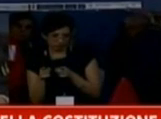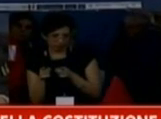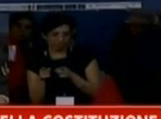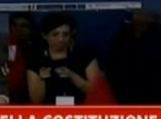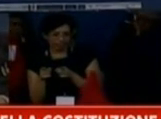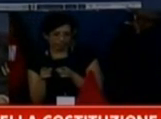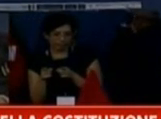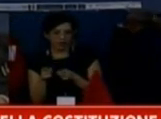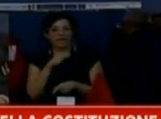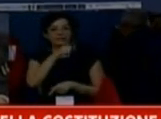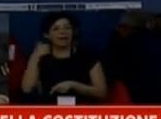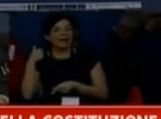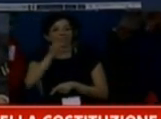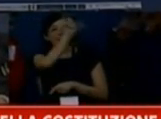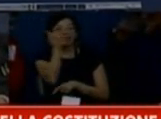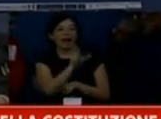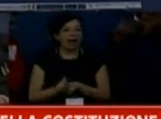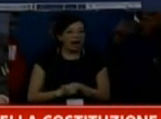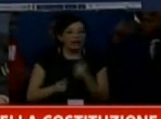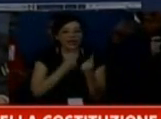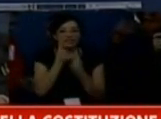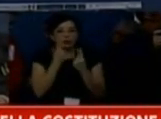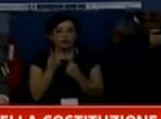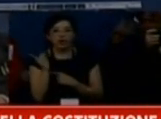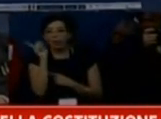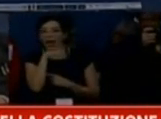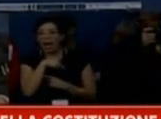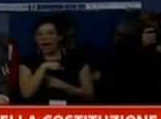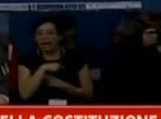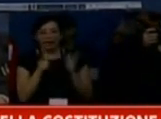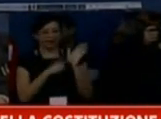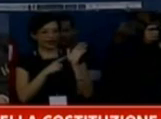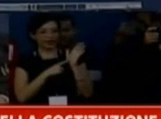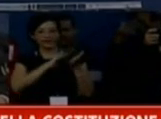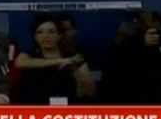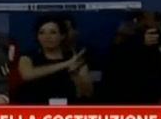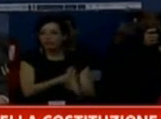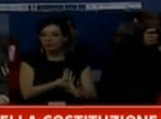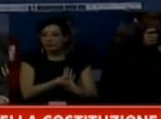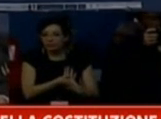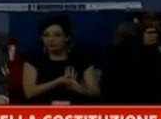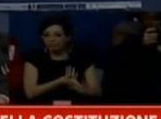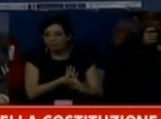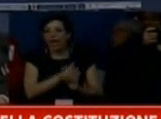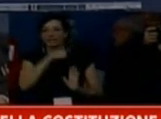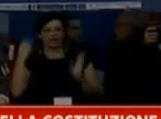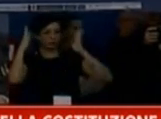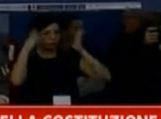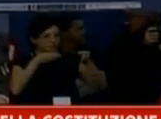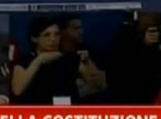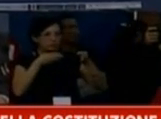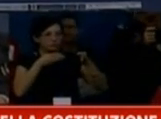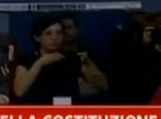mali dell'Italia e dei diritti negati piuttosto che di cambiare